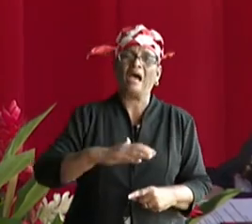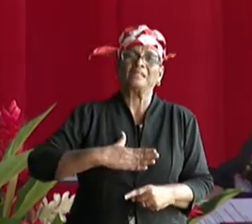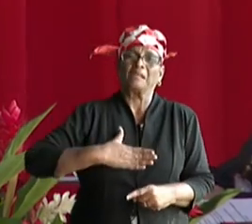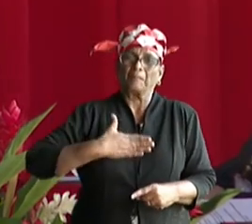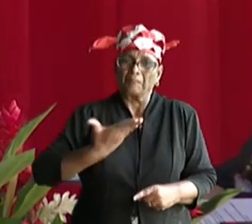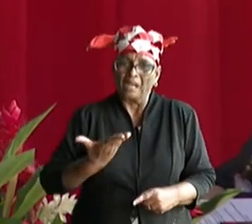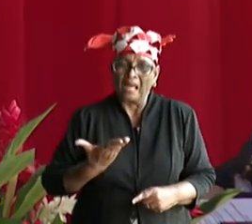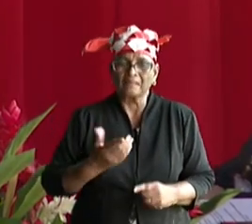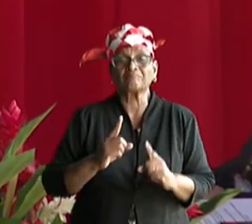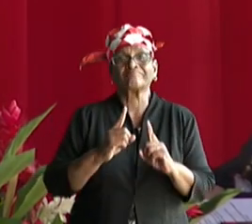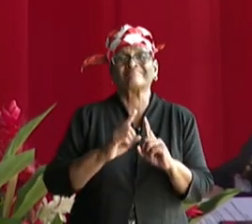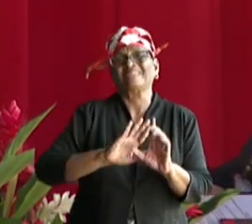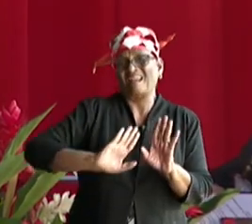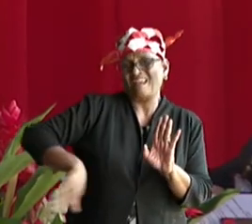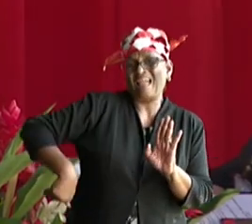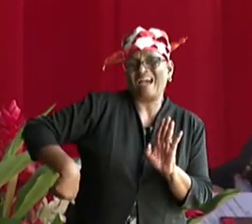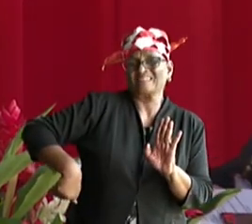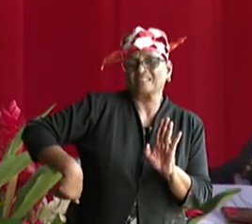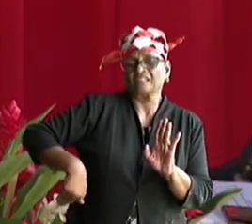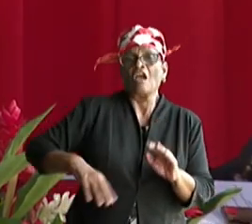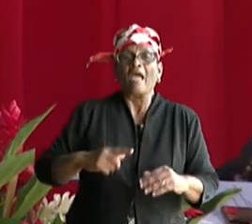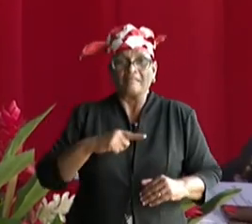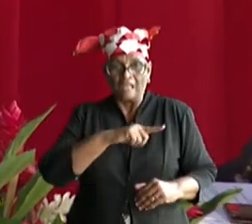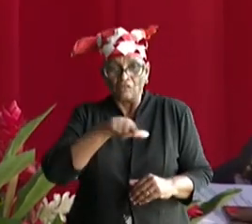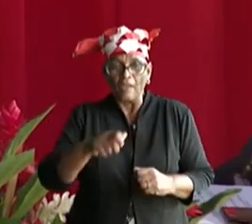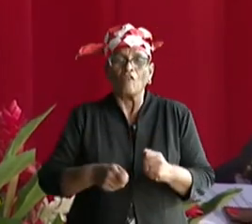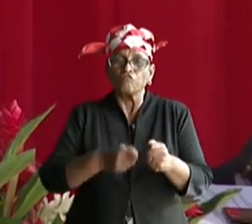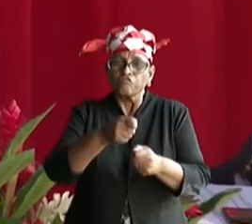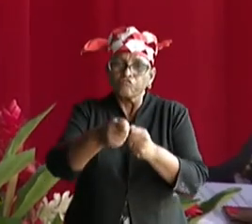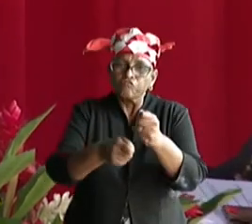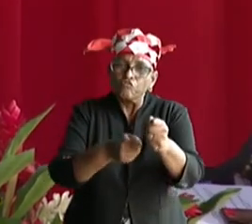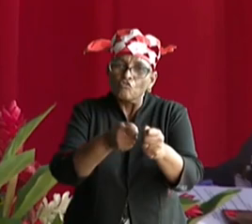werden terzij gelegd om ervoor te zorgen dat wij daadwerkelijk